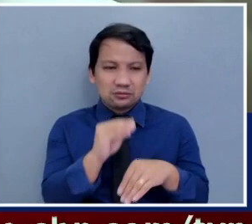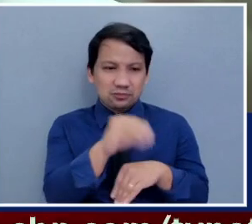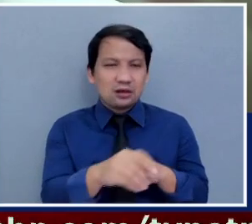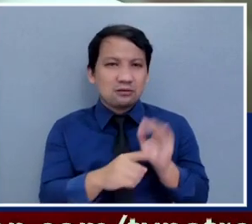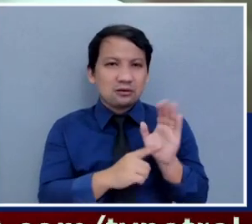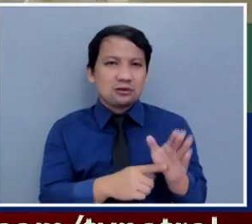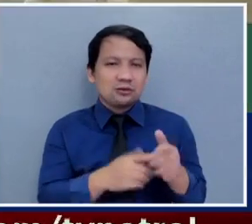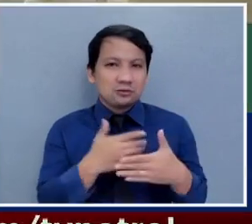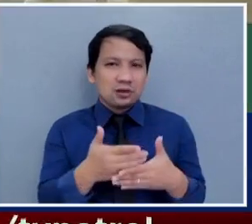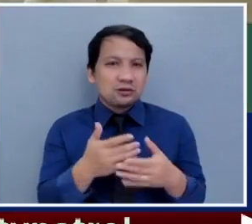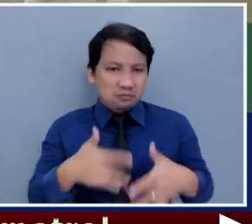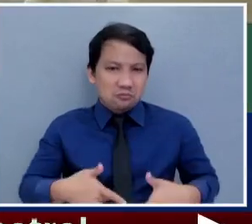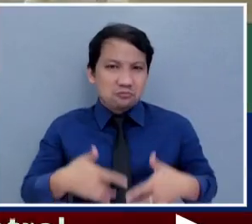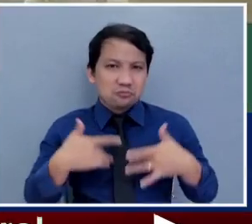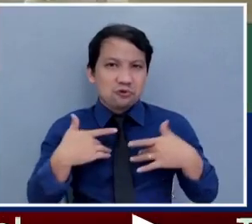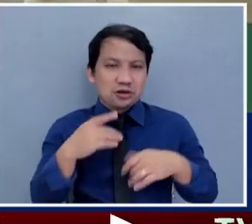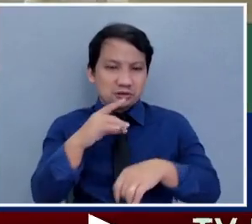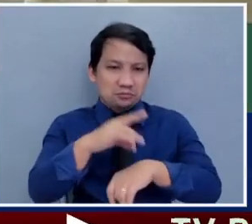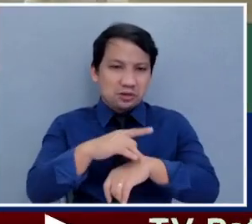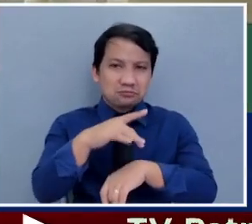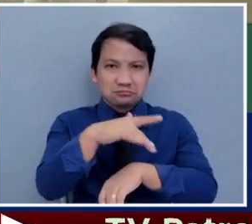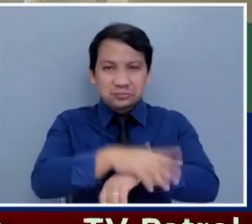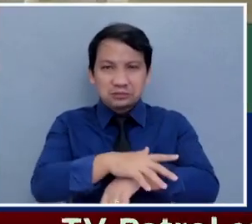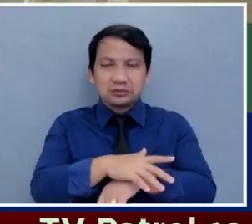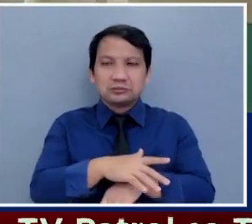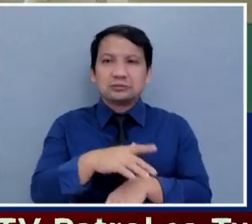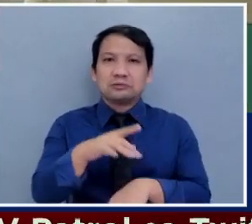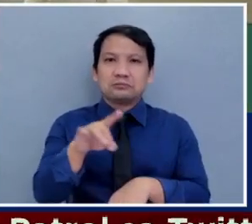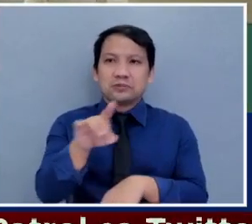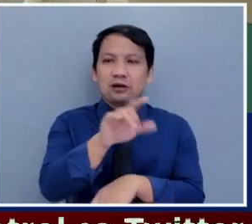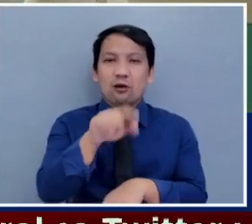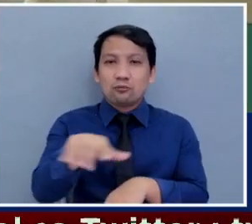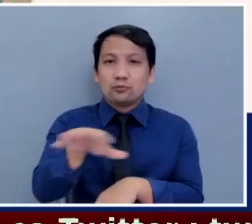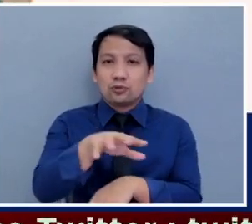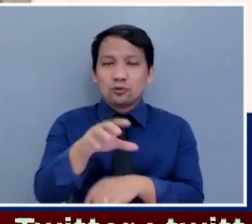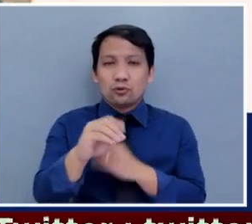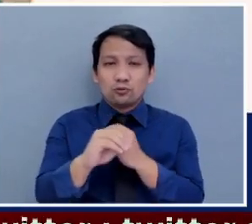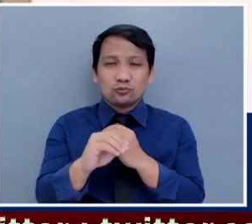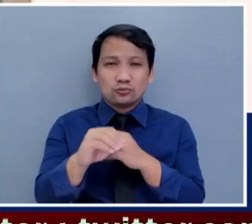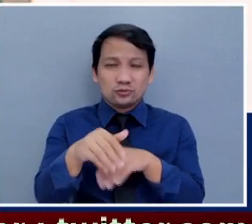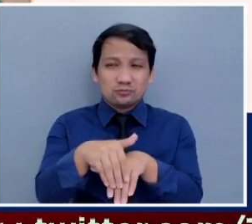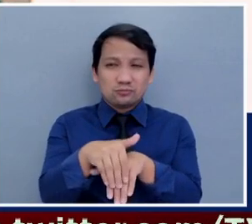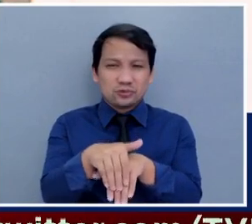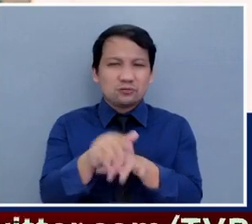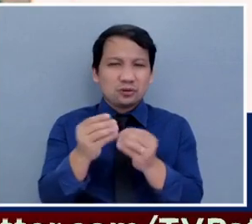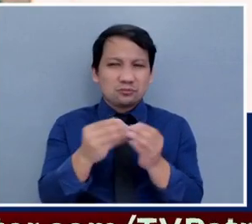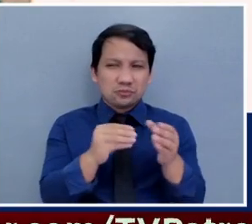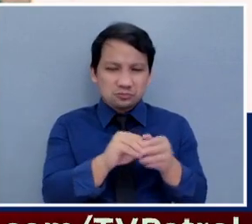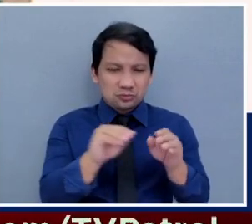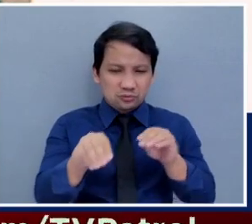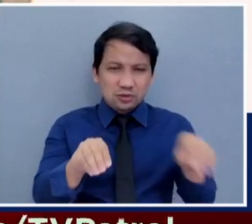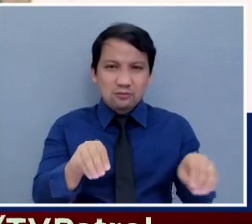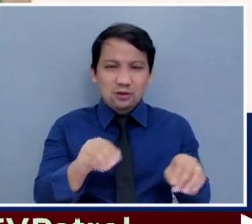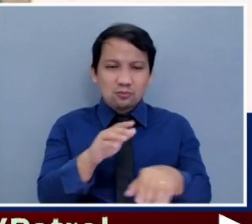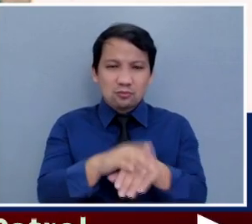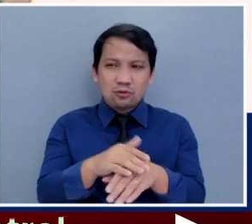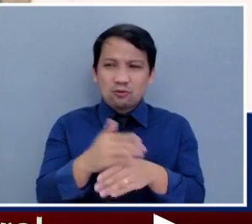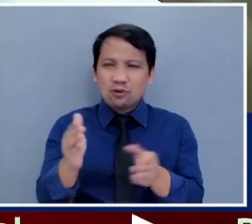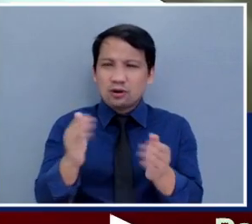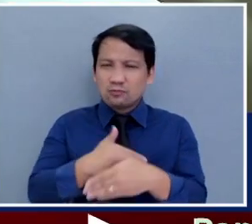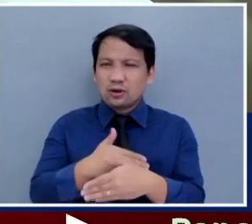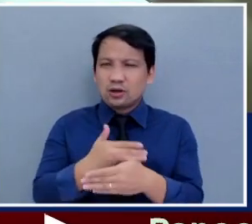for mosquitoes. Idineklara na ang dengue outbreak sa Occidental Mindoro. Naglagay na ng mga dengue ward ang mga